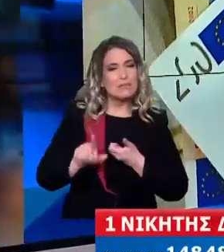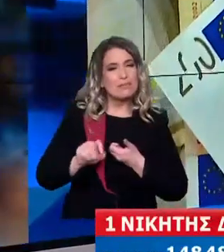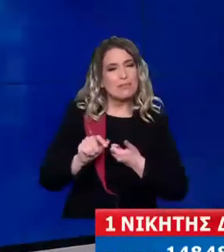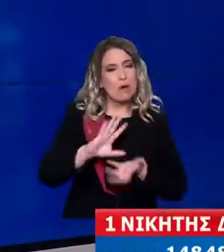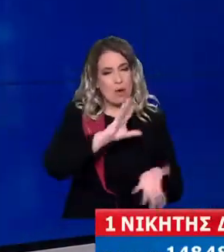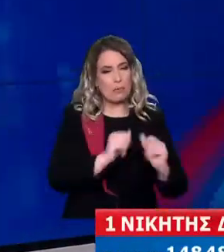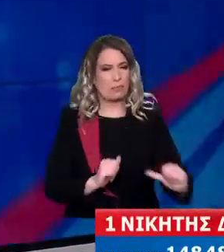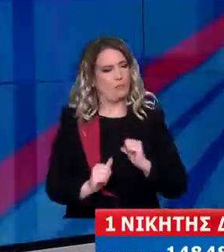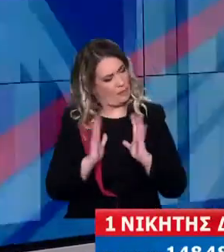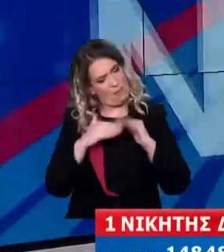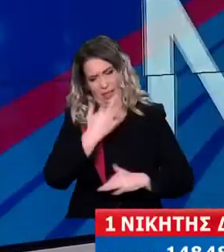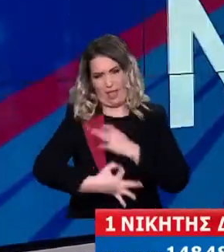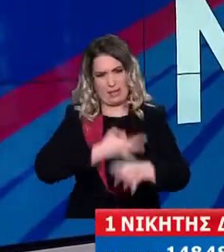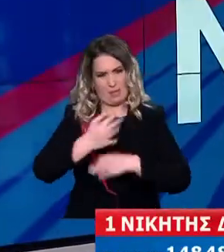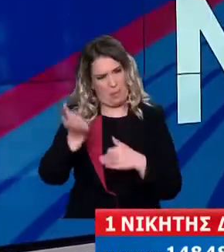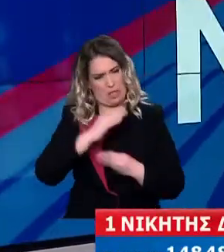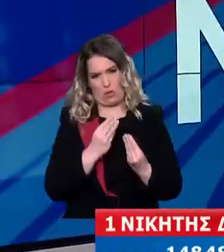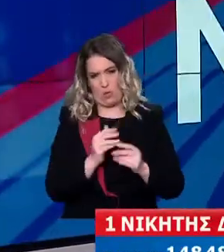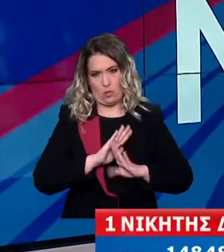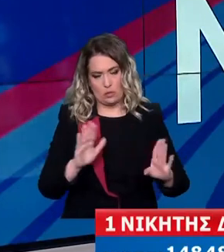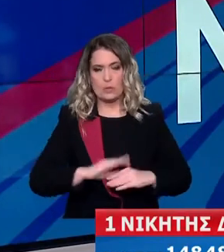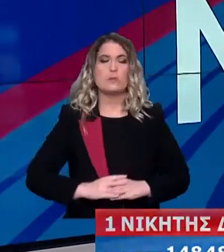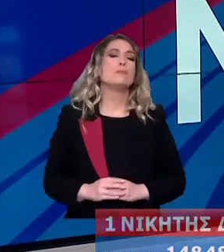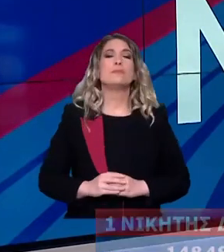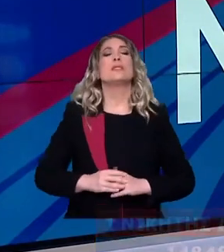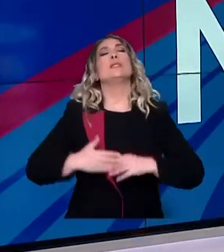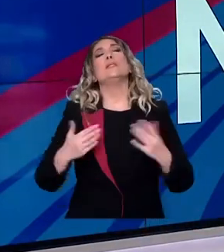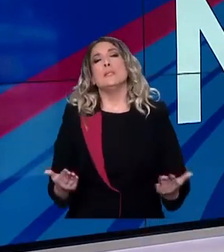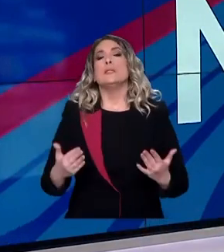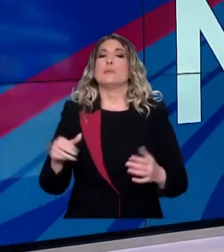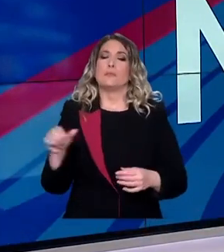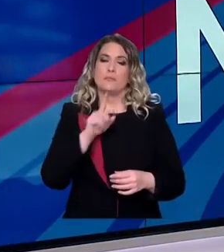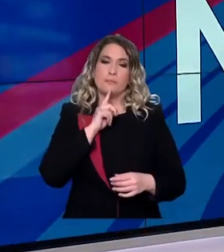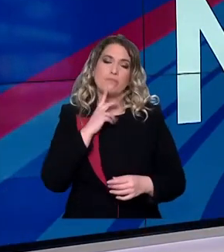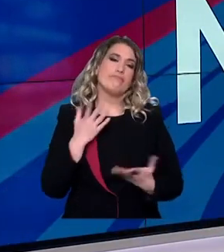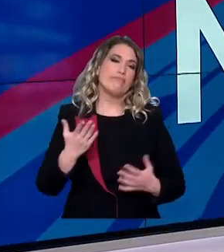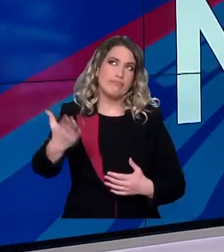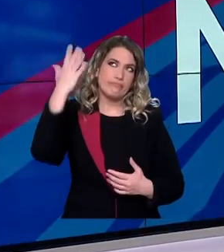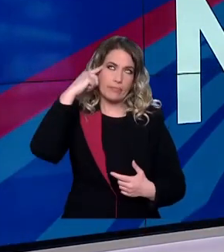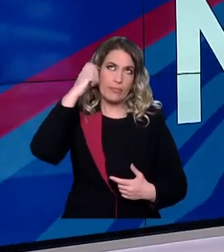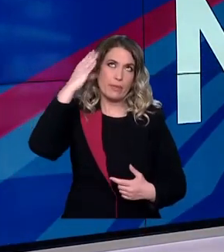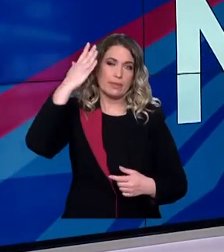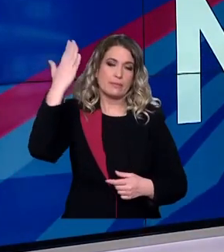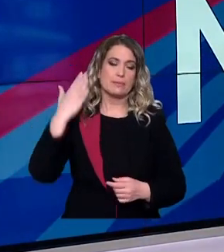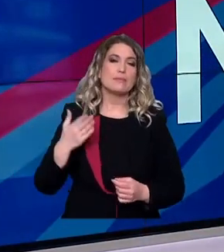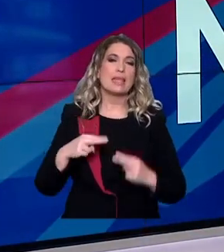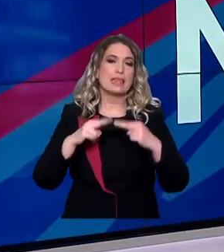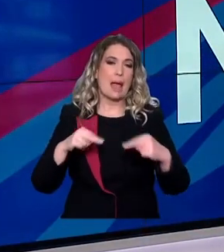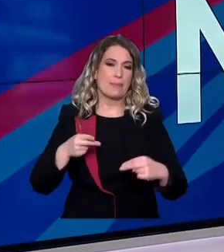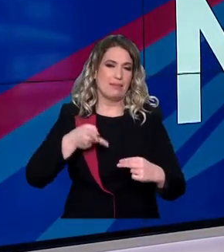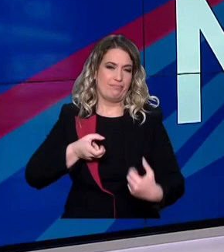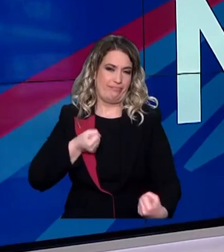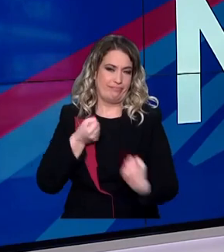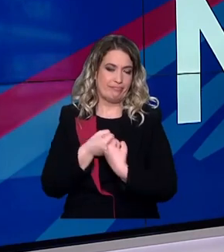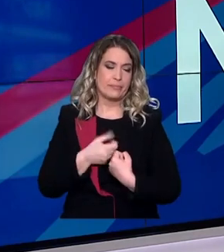λοιπόν έχουμε ακούσει μέχρι τώρα ότι εκείνο το μοιραίο βράδυ τα πάντα πάνε στραβά ελάτε να θυμηθούμε ποιο είναι αυτό το